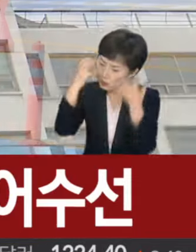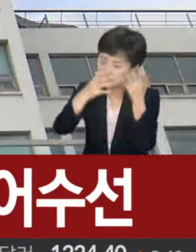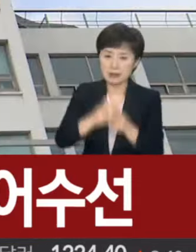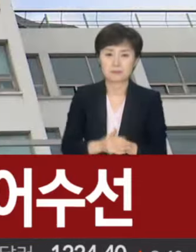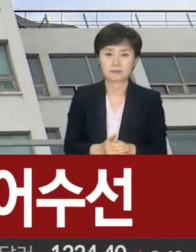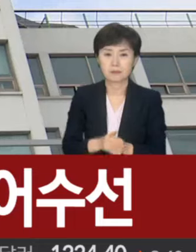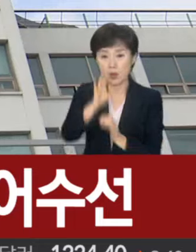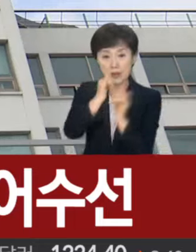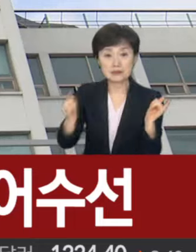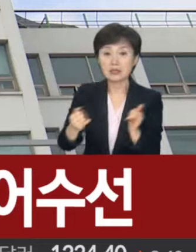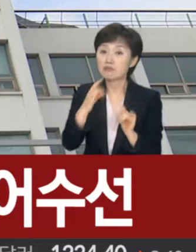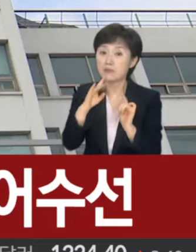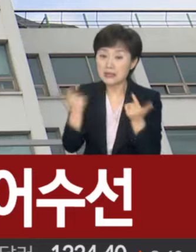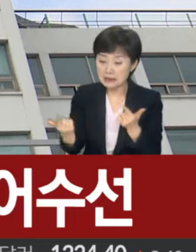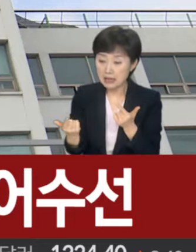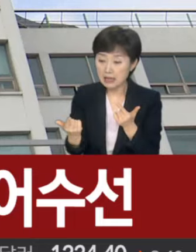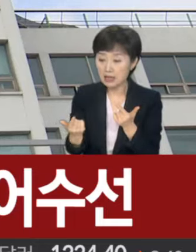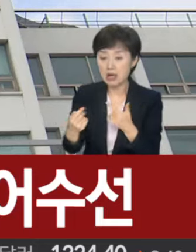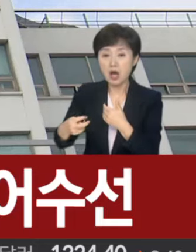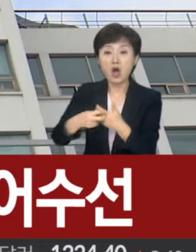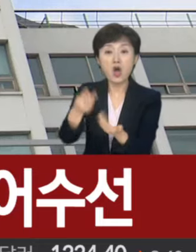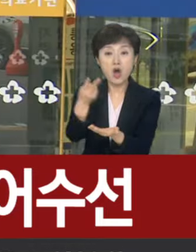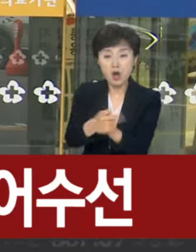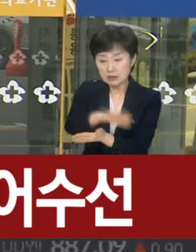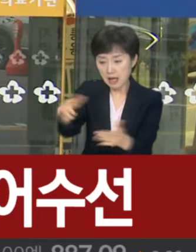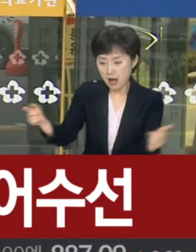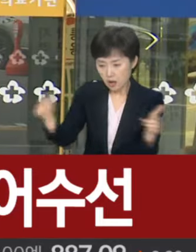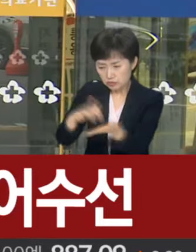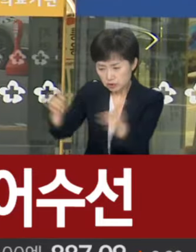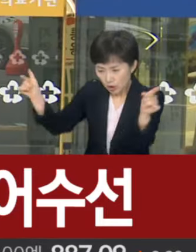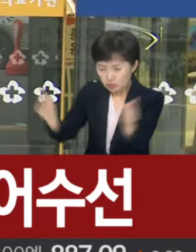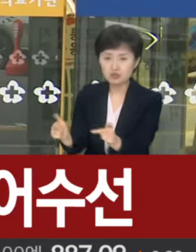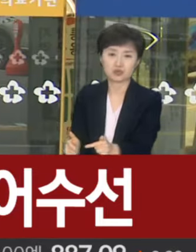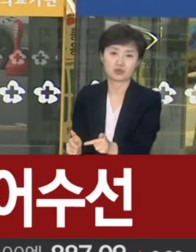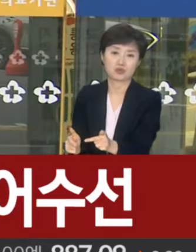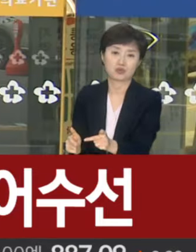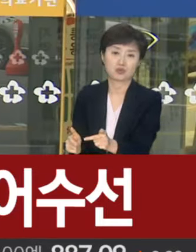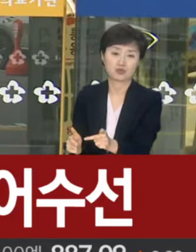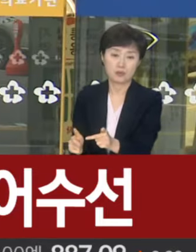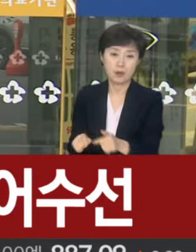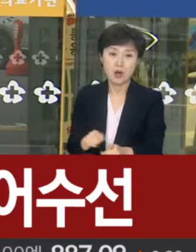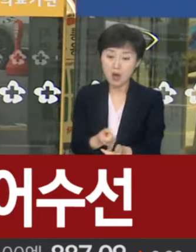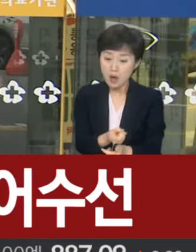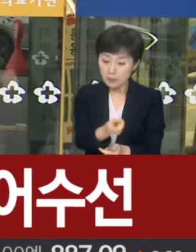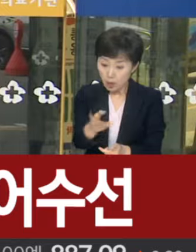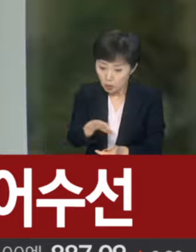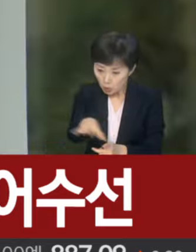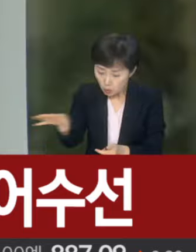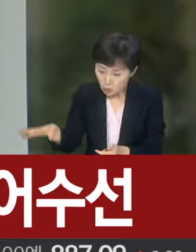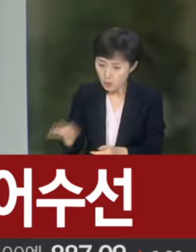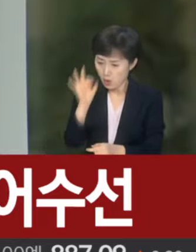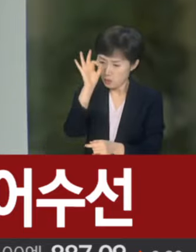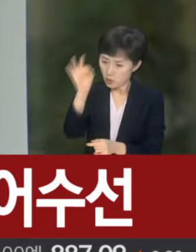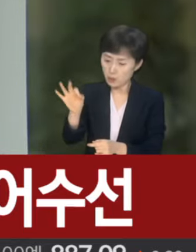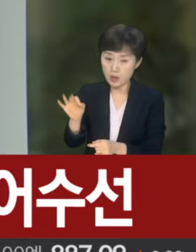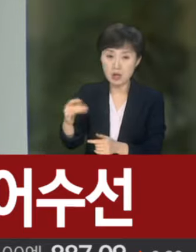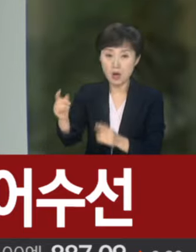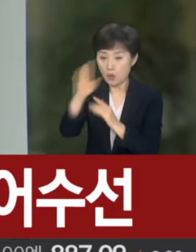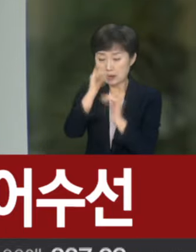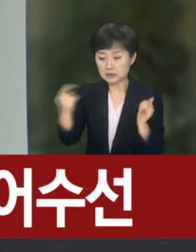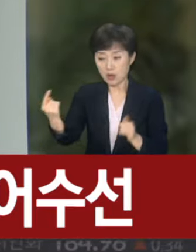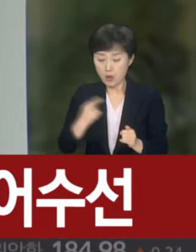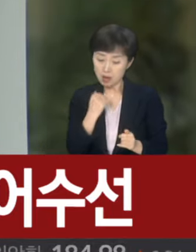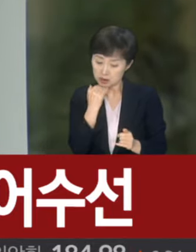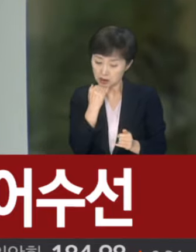입원 환자뿐만 아니라 외래 진료 환자도 급격하게 줄어들었는데요. 일부 진료과를 제외하고는 평소보다 대기 시간도